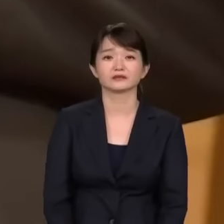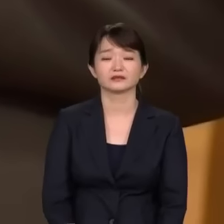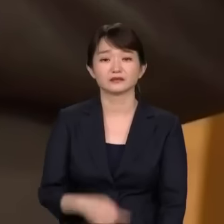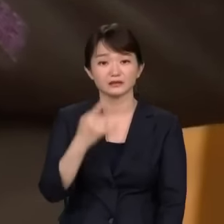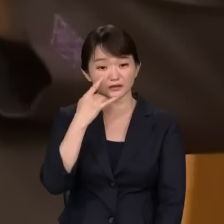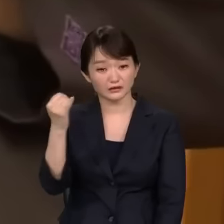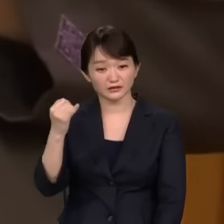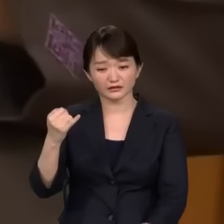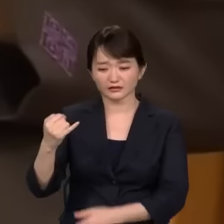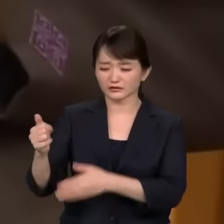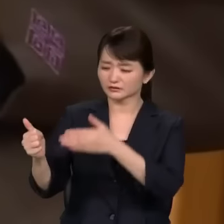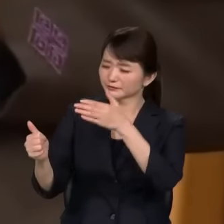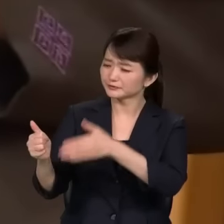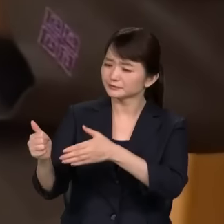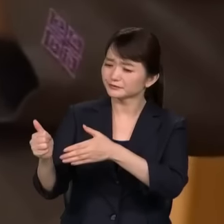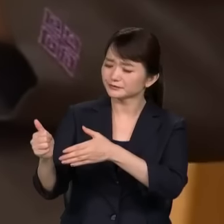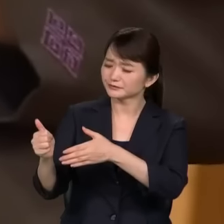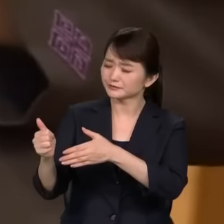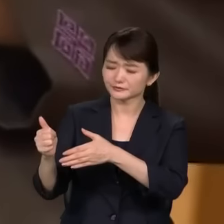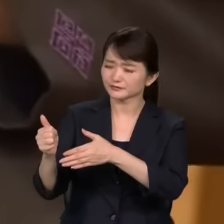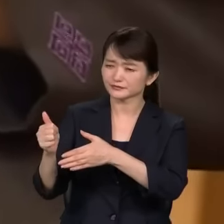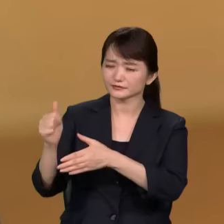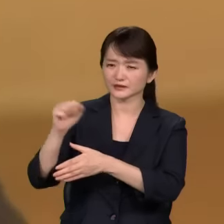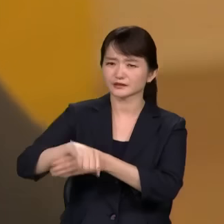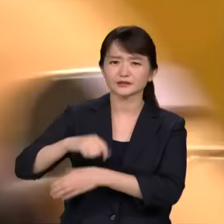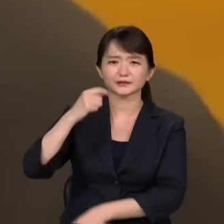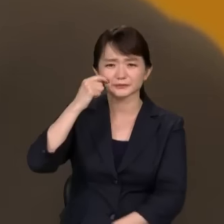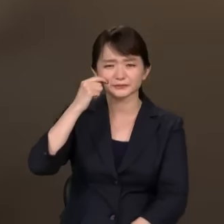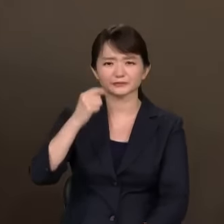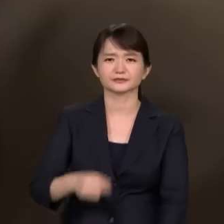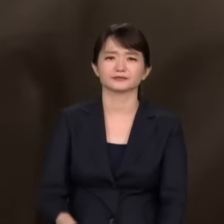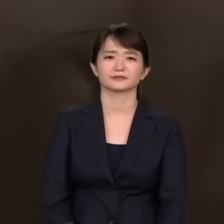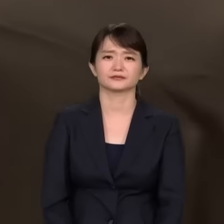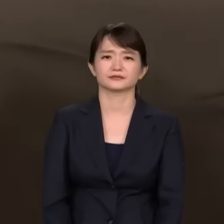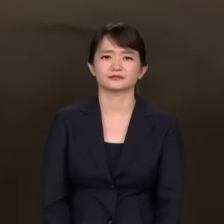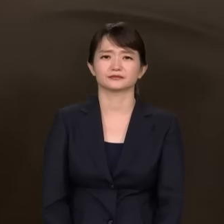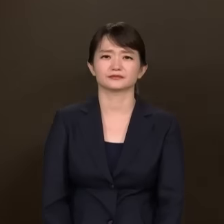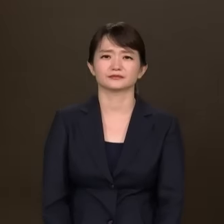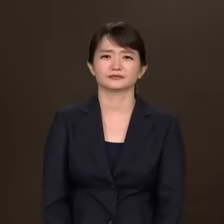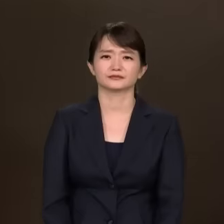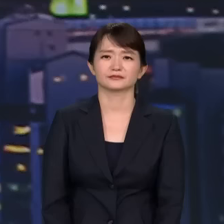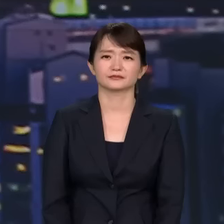이 부탁을 차마 들어줄 수 없습니다. JTBC 임예은입니다.